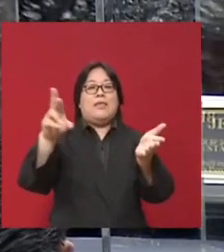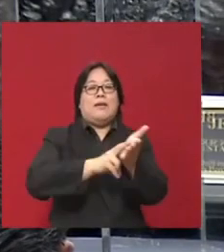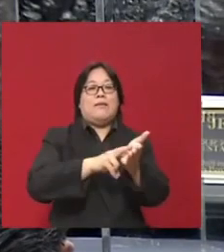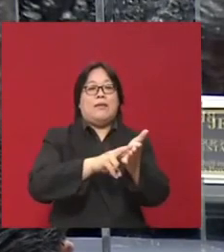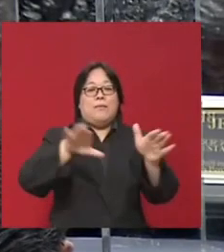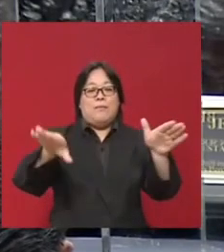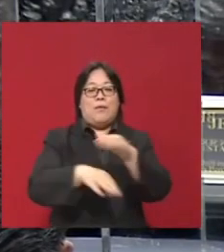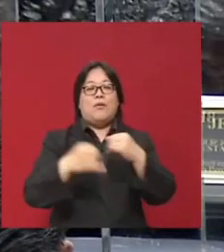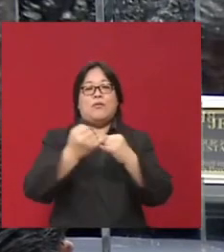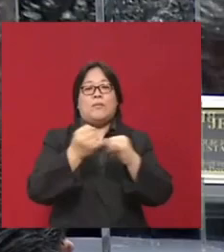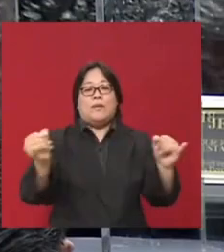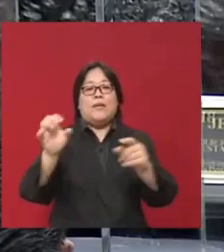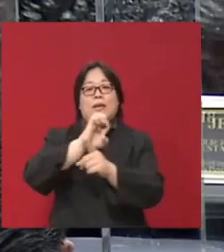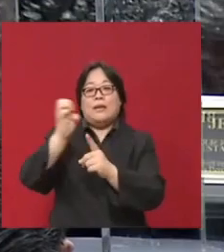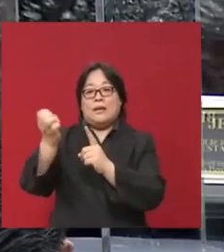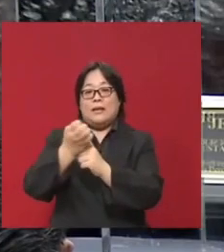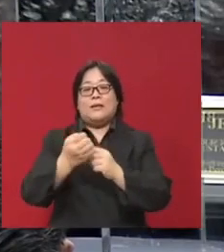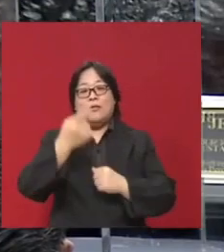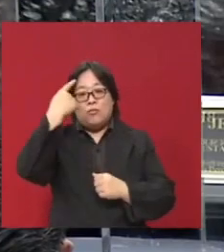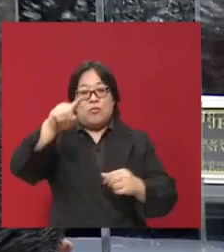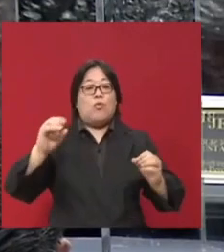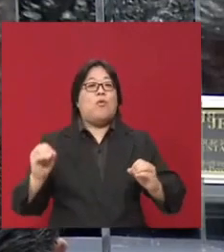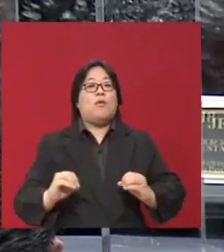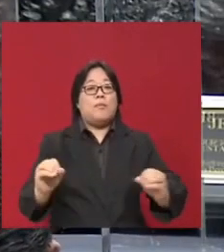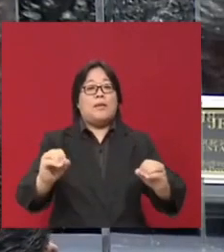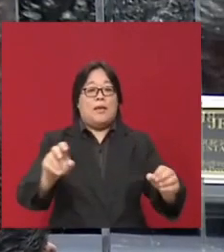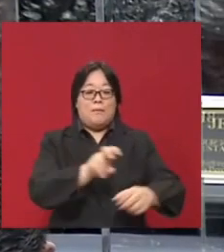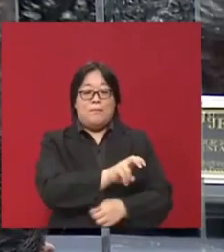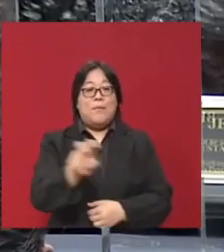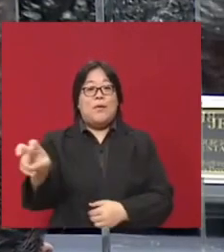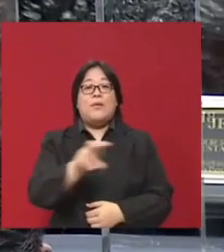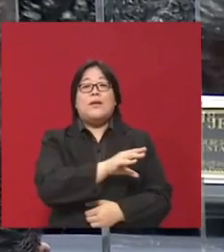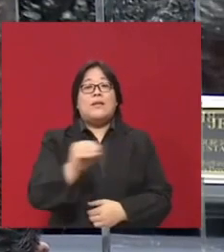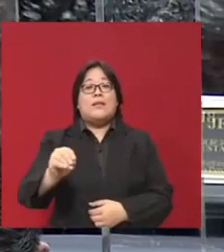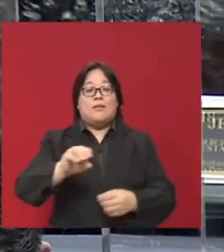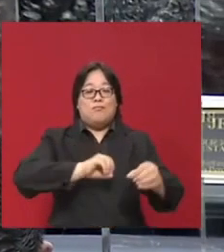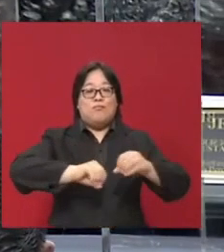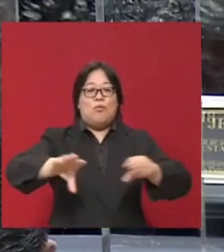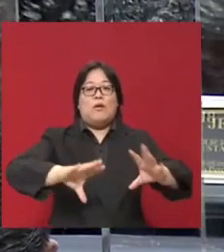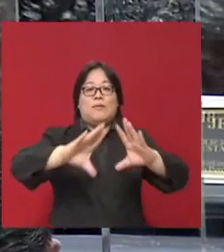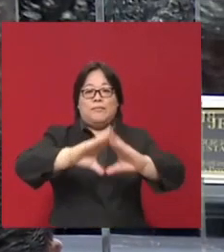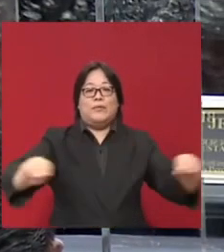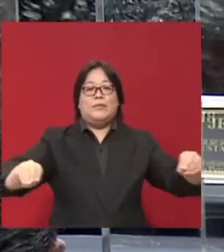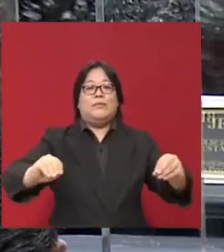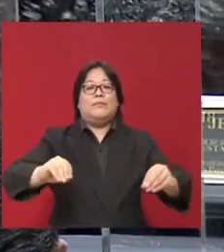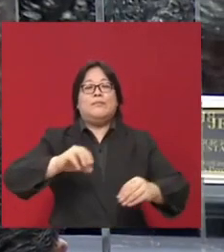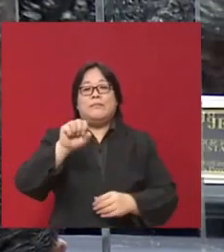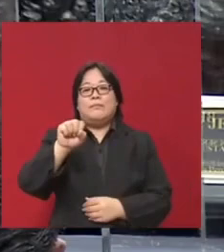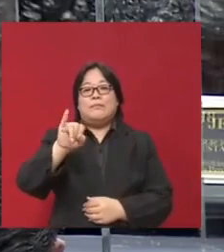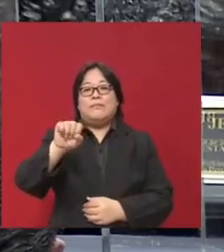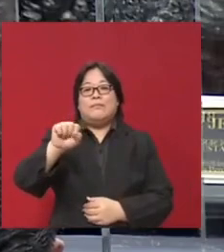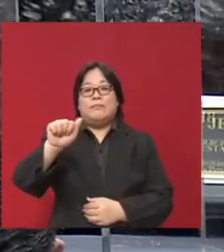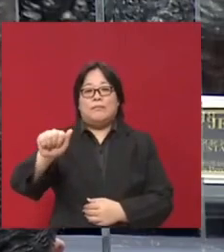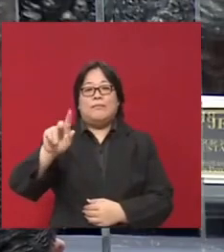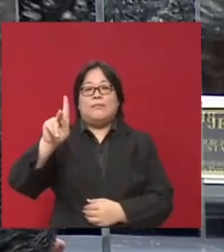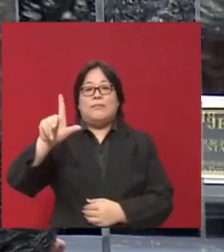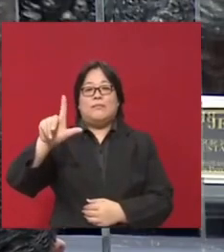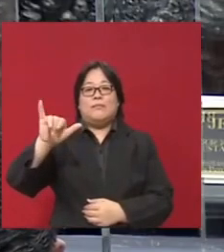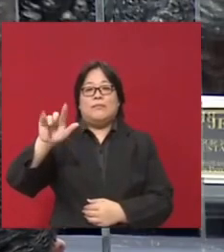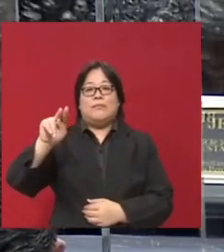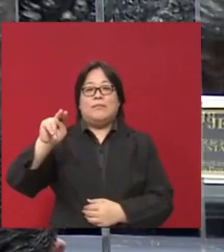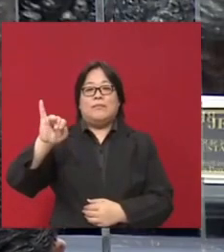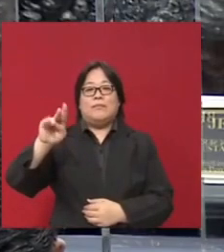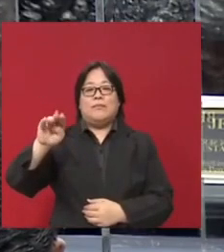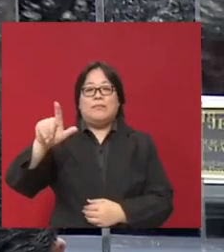berdaftar di bawah jabatan lam sekitar untuk pengoperasian pengangkutan dan proposan sisa clinical semua